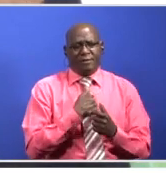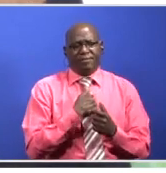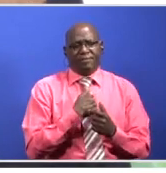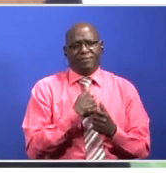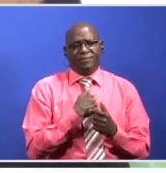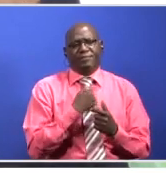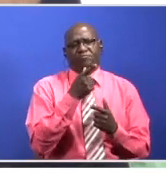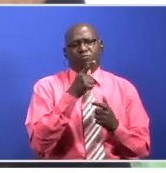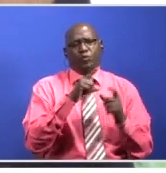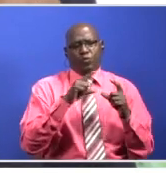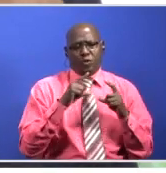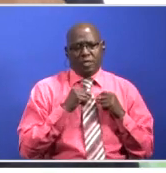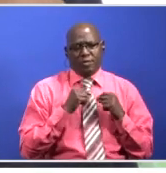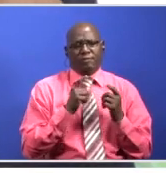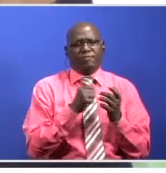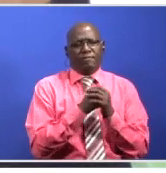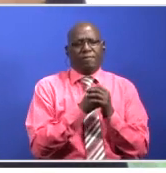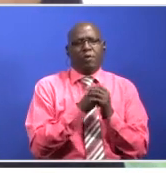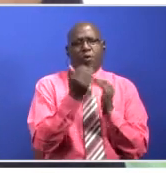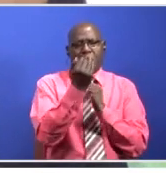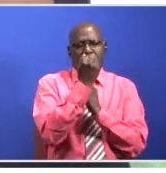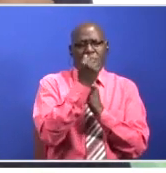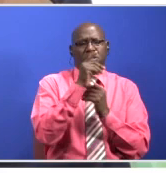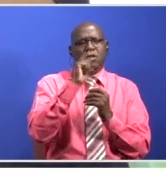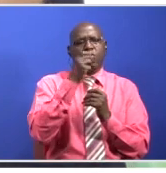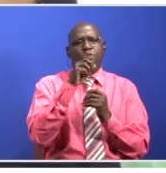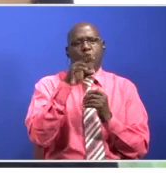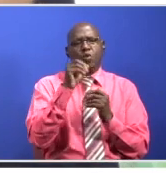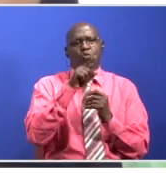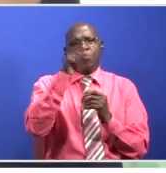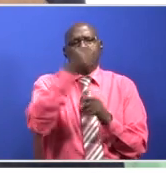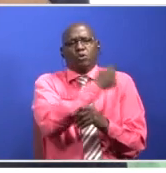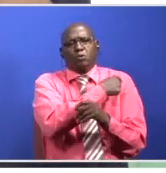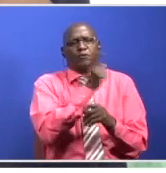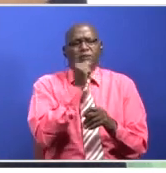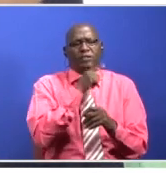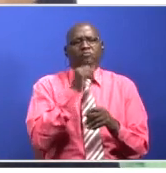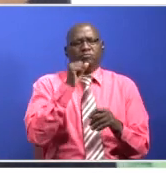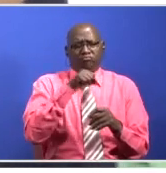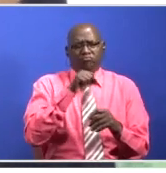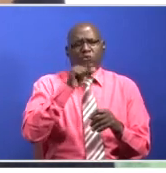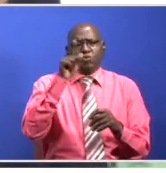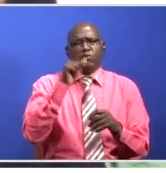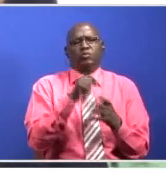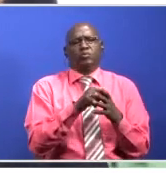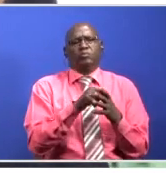yeye aliniuliza, Thuo, ulienda kwa hospitali? Nilienda. Uliambiwa aje